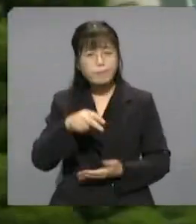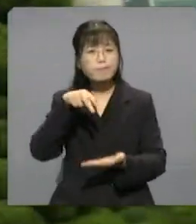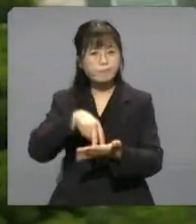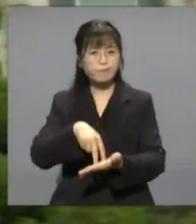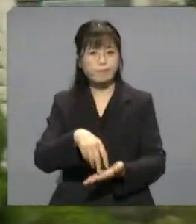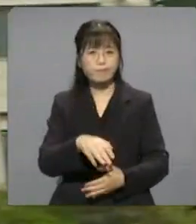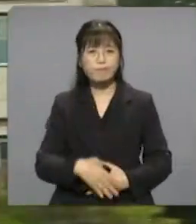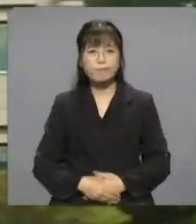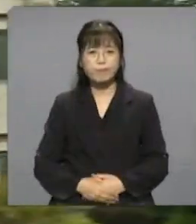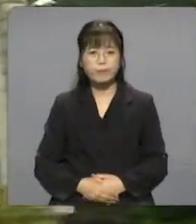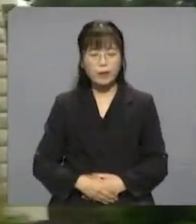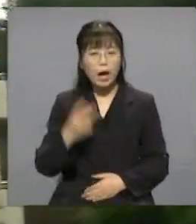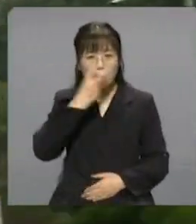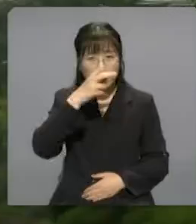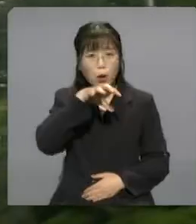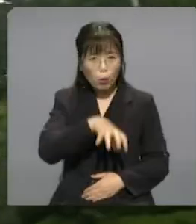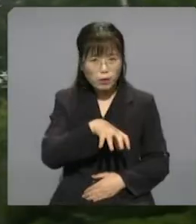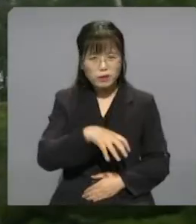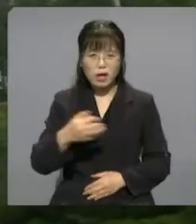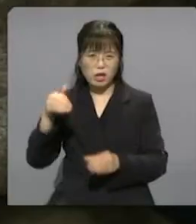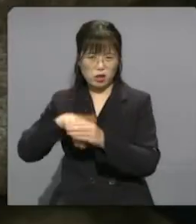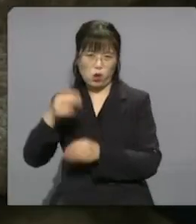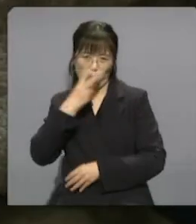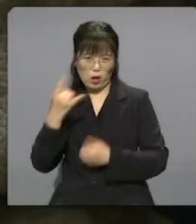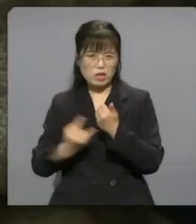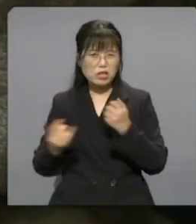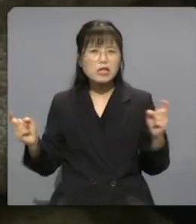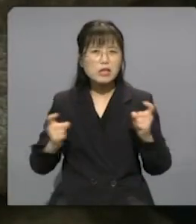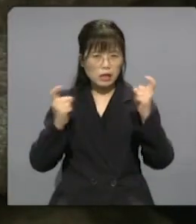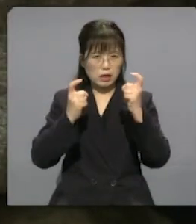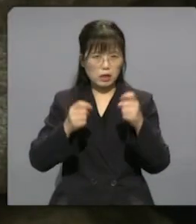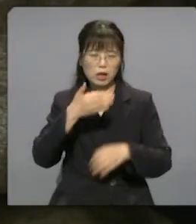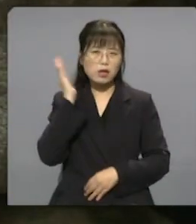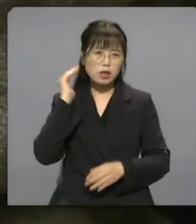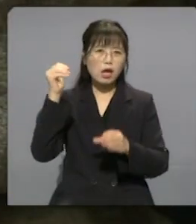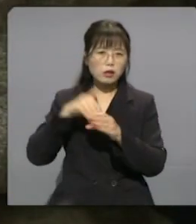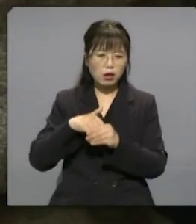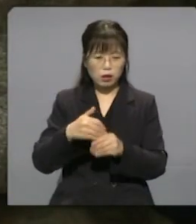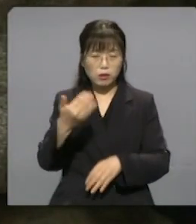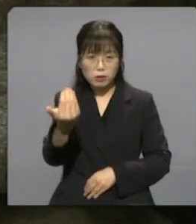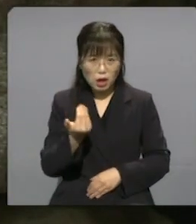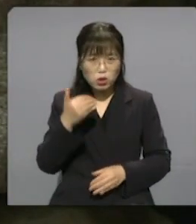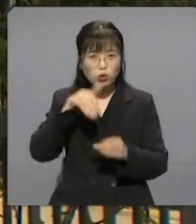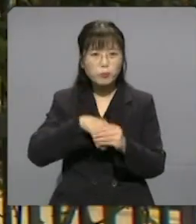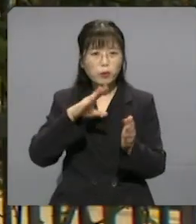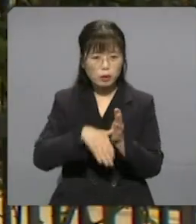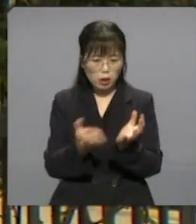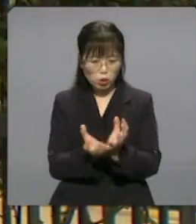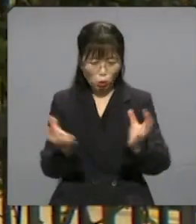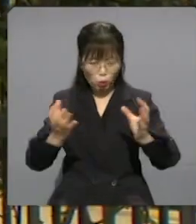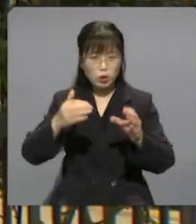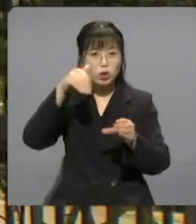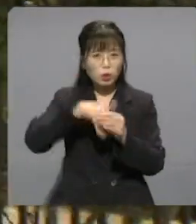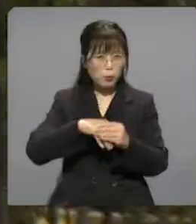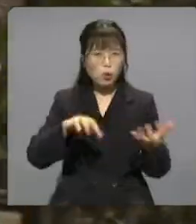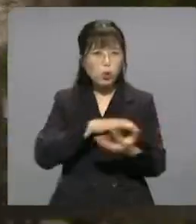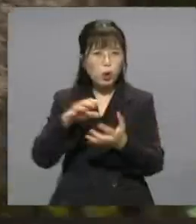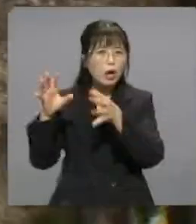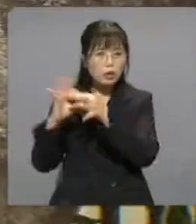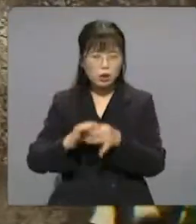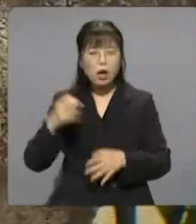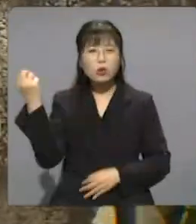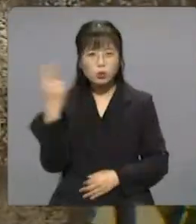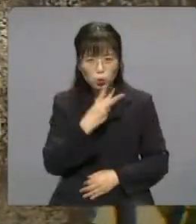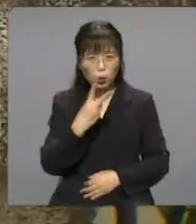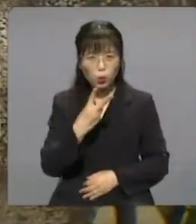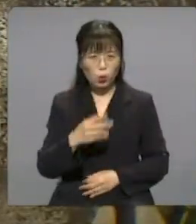입장입니다. 감사원 대 선관위. 지난 대선 사전투표 당시 소쿠리 투표 논란에 이어